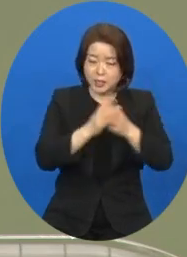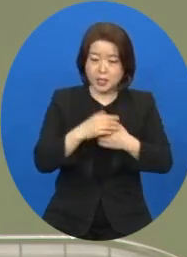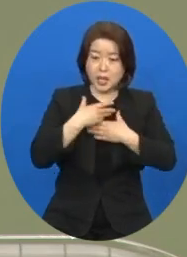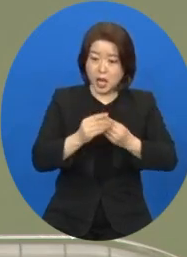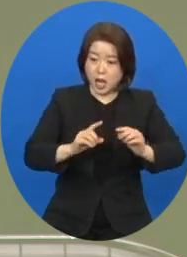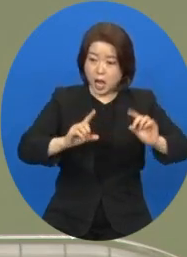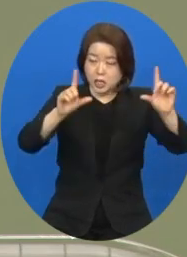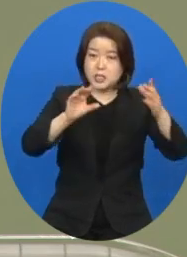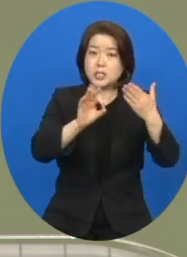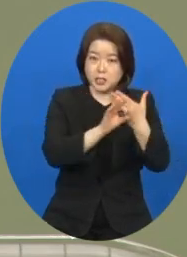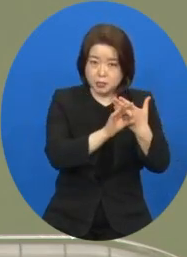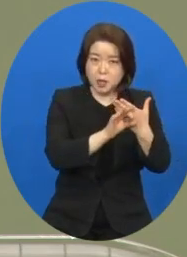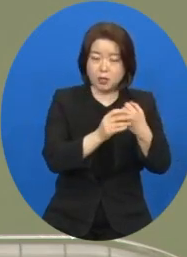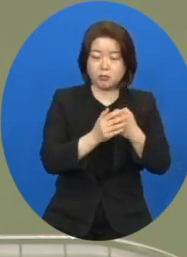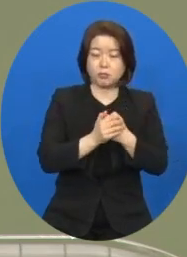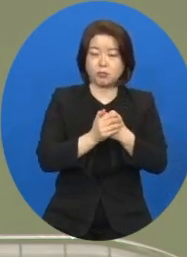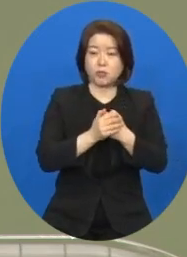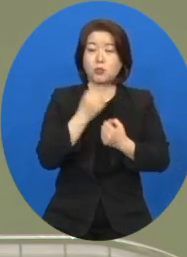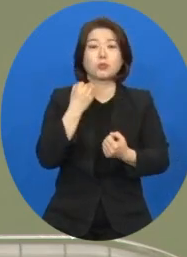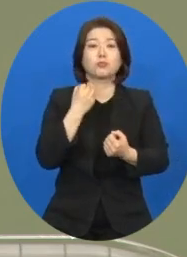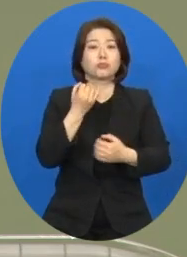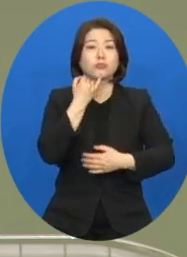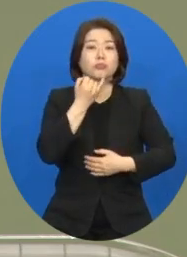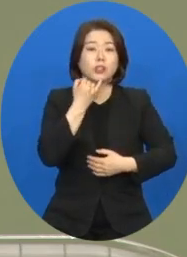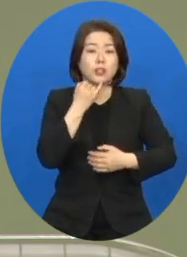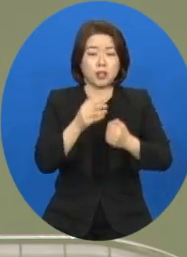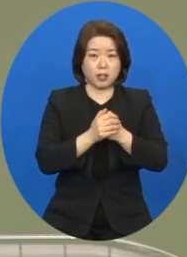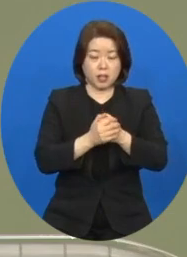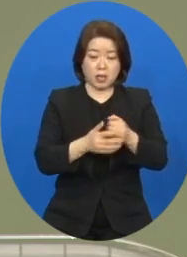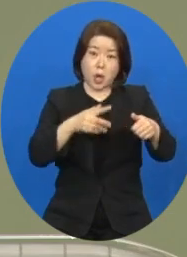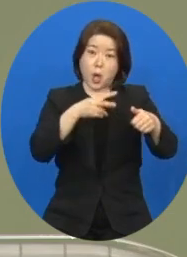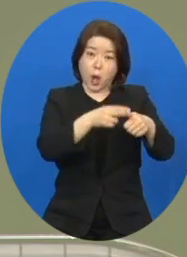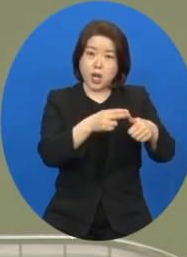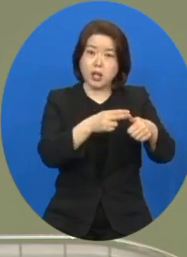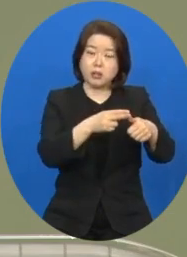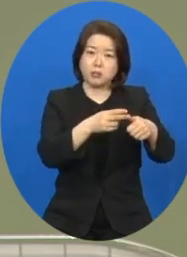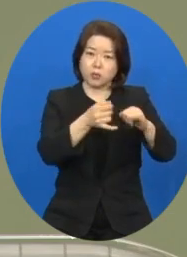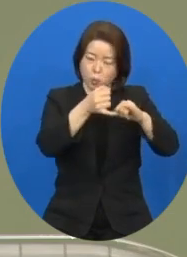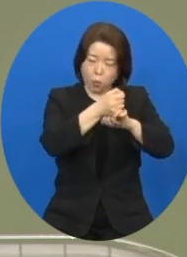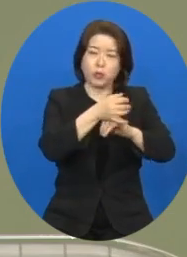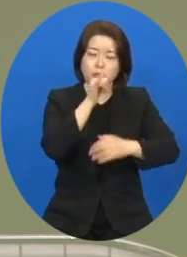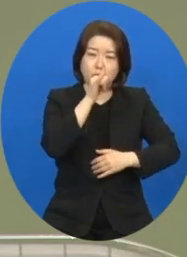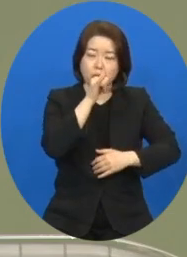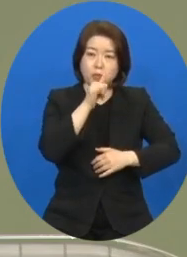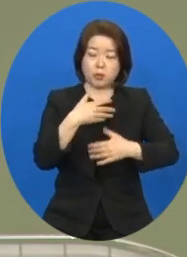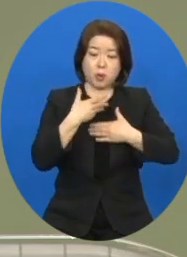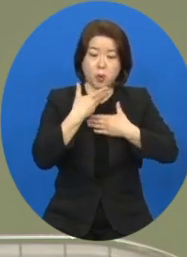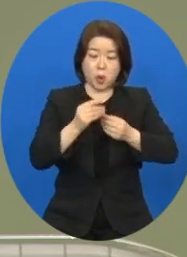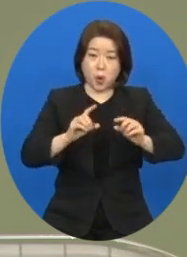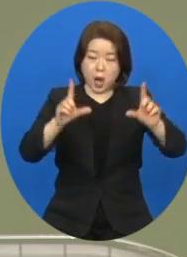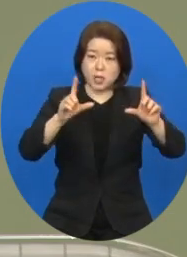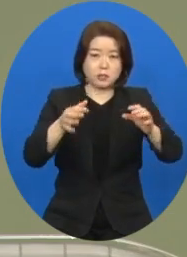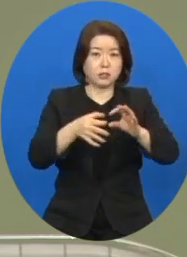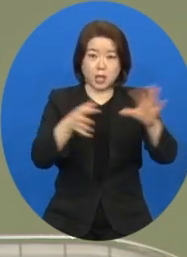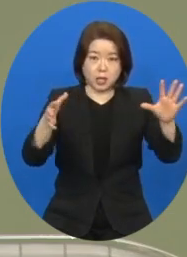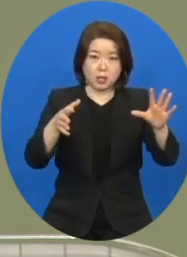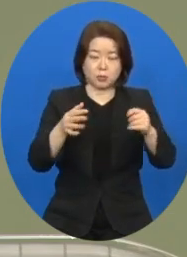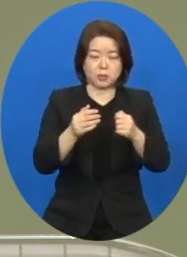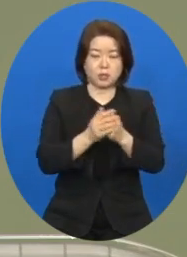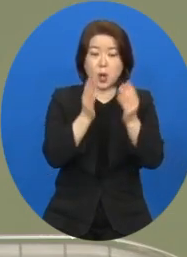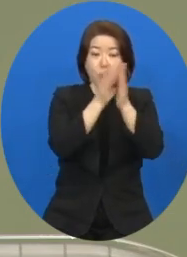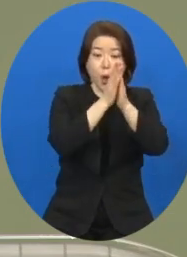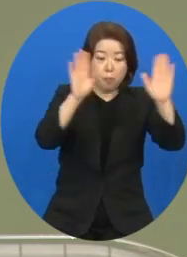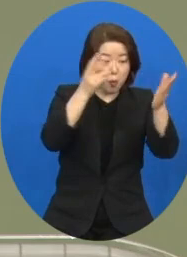경우에는 안식일이지만 할례는 했어요. 왜? 모세 율법에 8일 만에 할례를